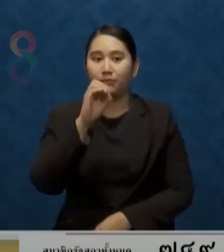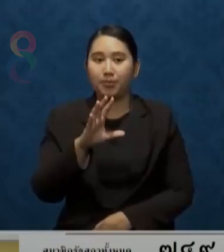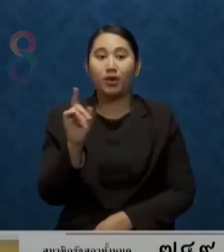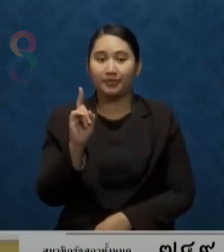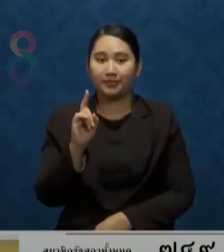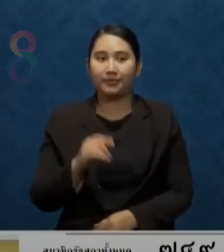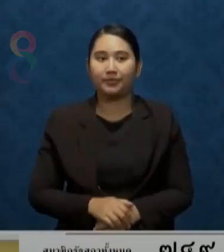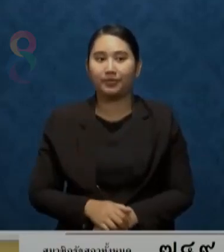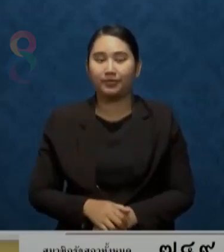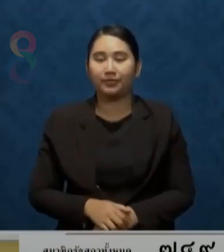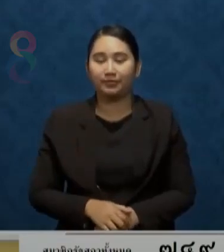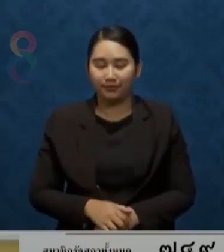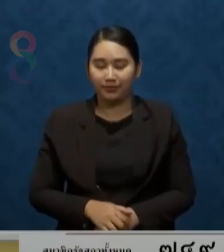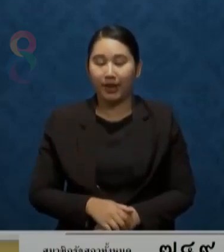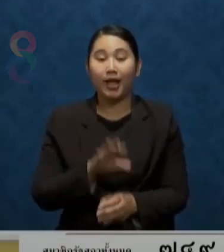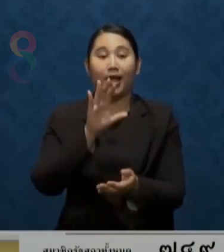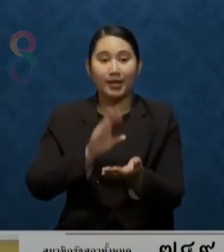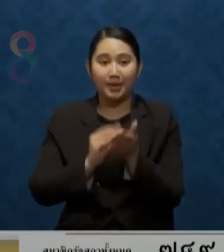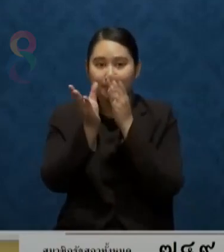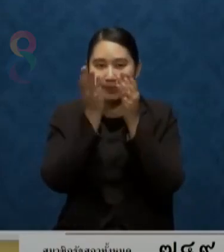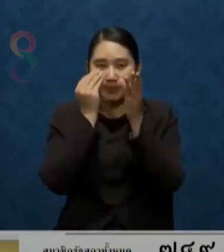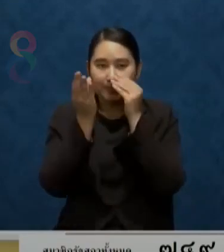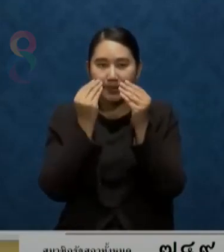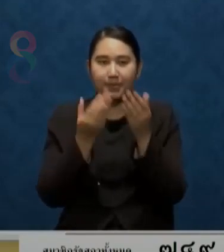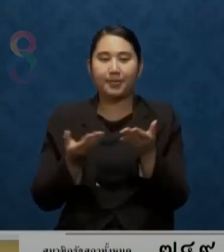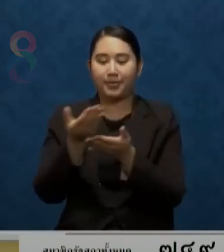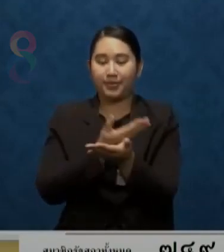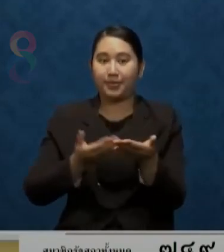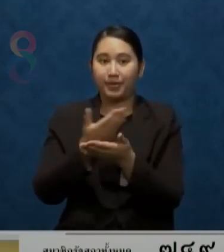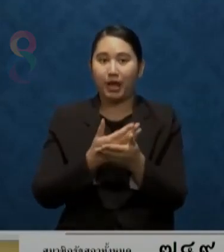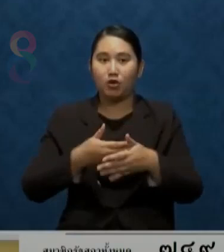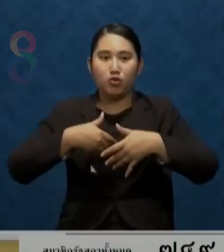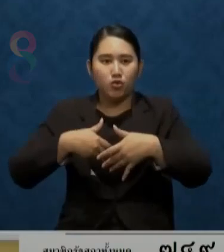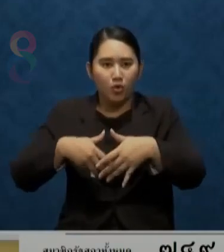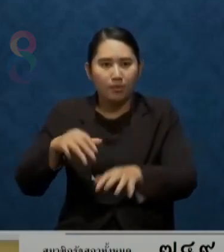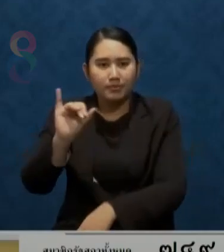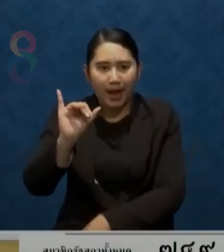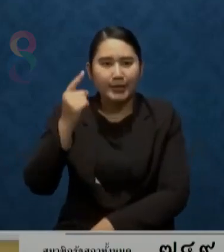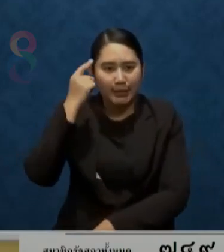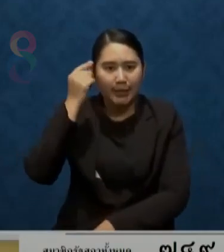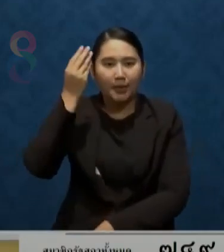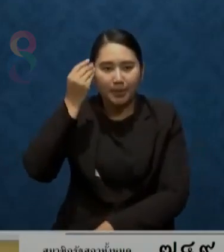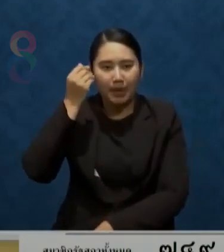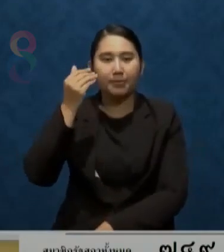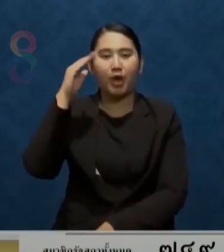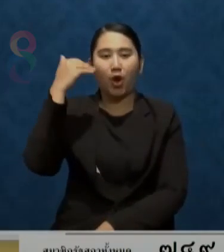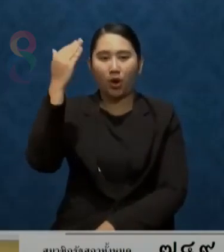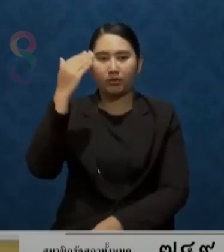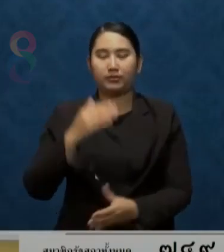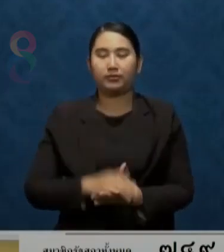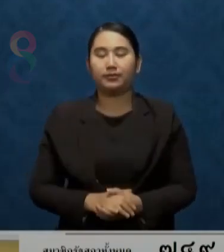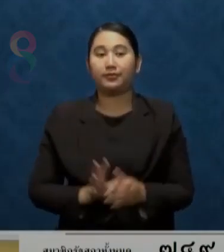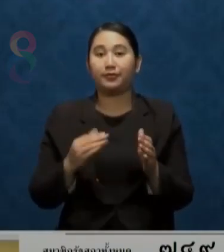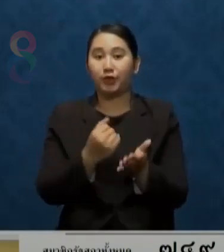าขอให้นำเรื่องเหล่านี้ไปพิจารณาก่อนที่จะออกมาชุมนุมเรียกร้องให้พี่น้องประชาชน